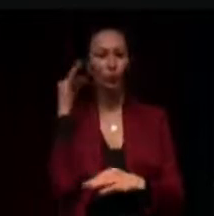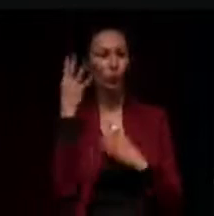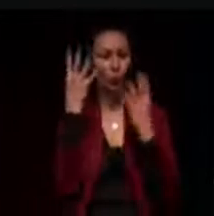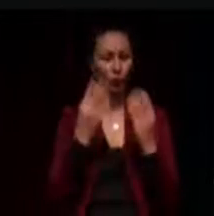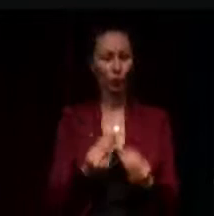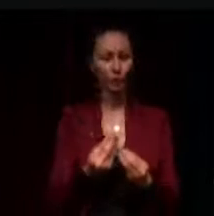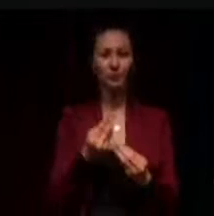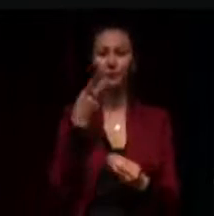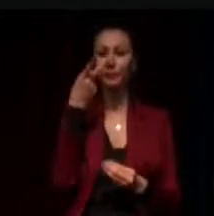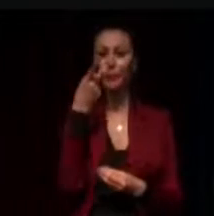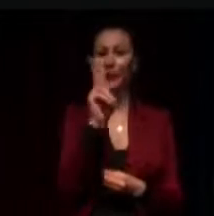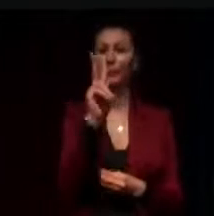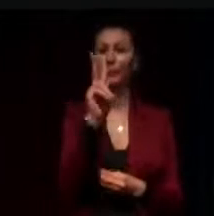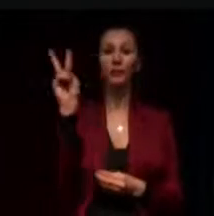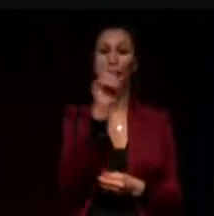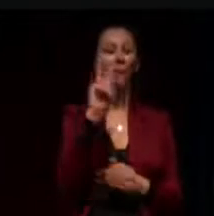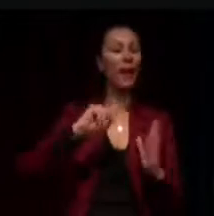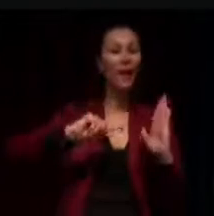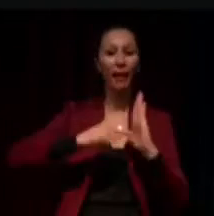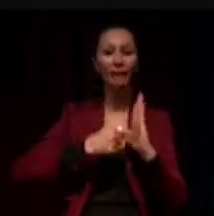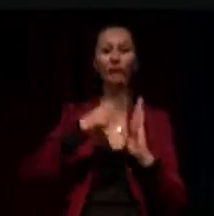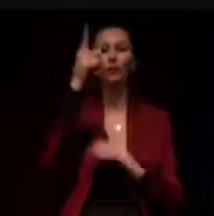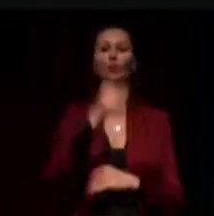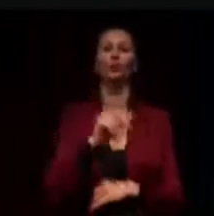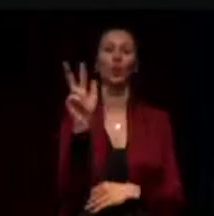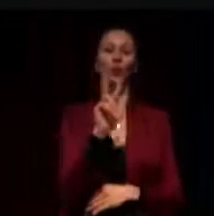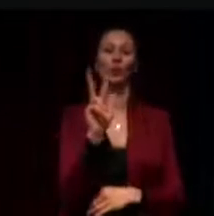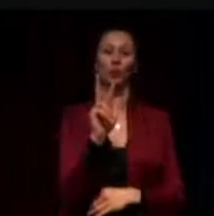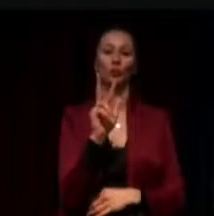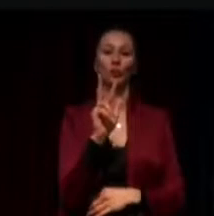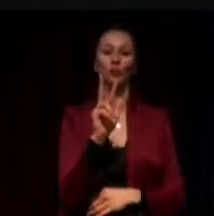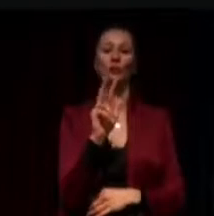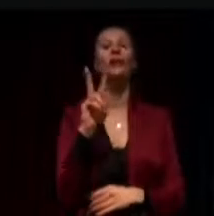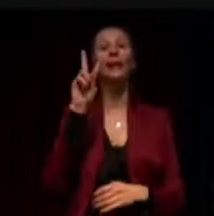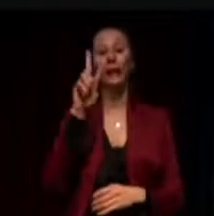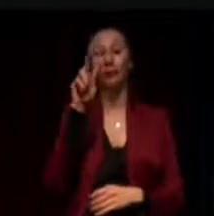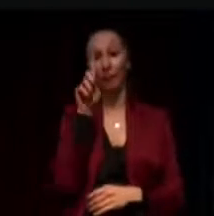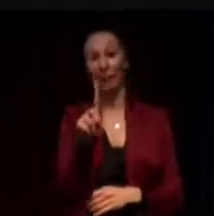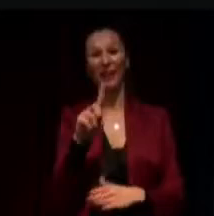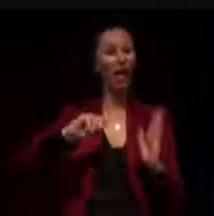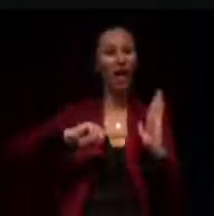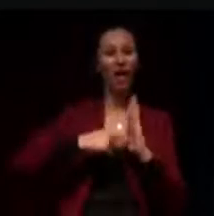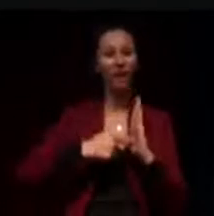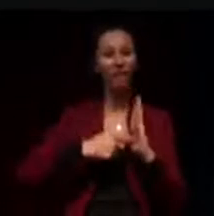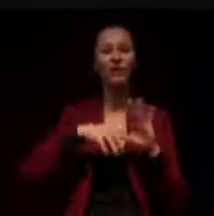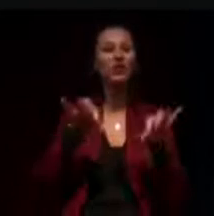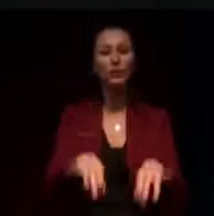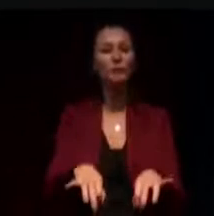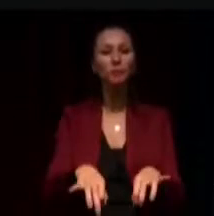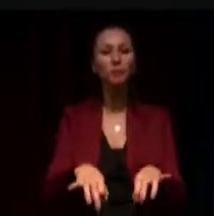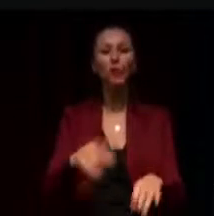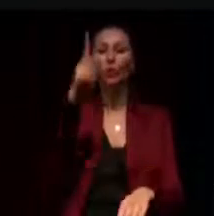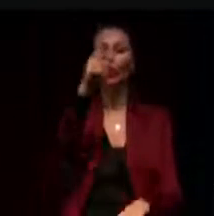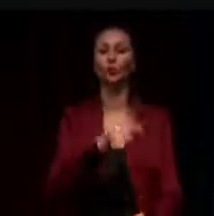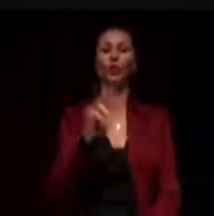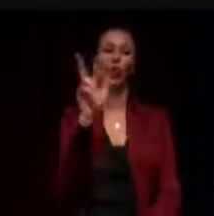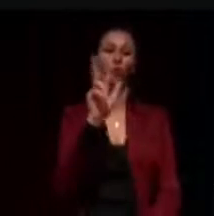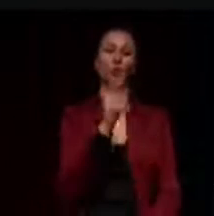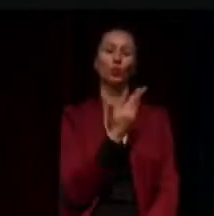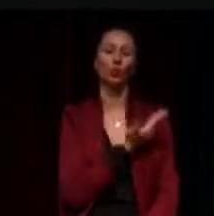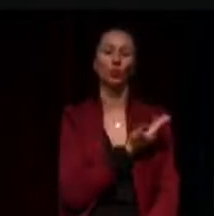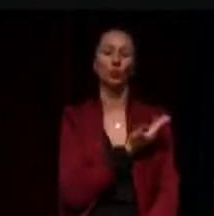gerçekleştirdi. 2020 hedefi %30'du. 21 hedefi şimdi